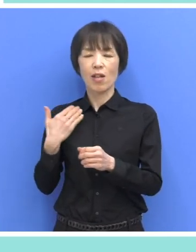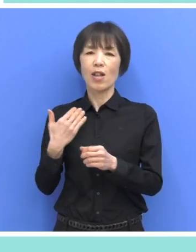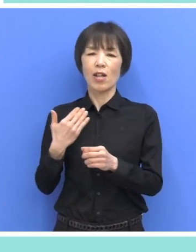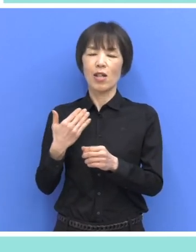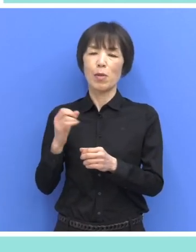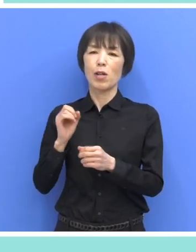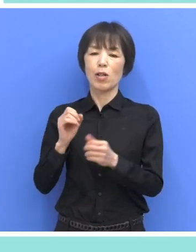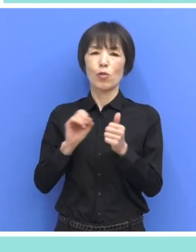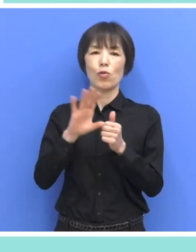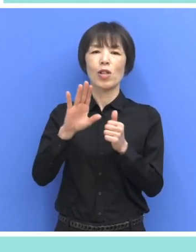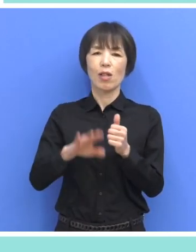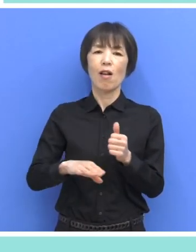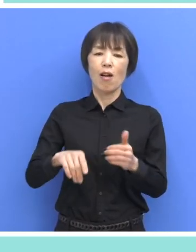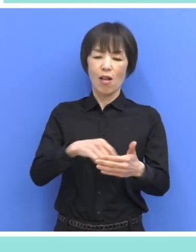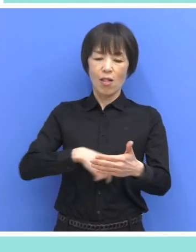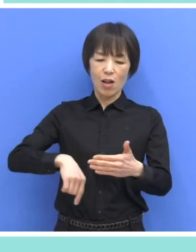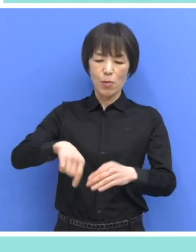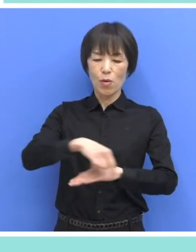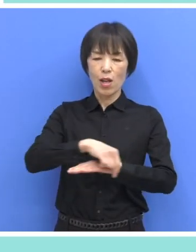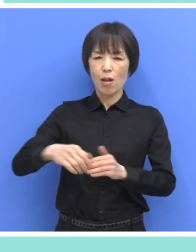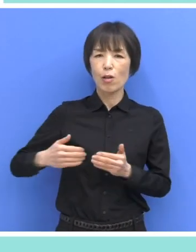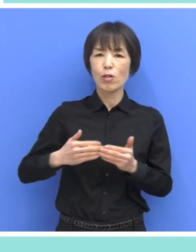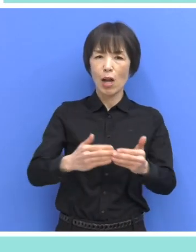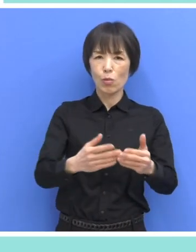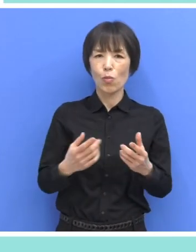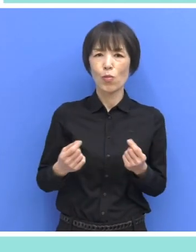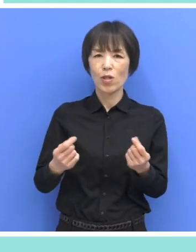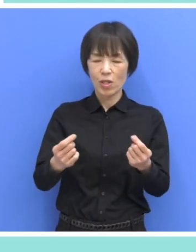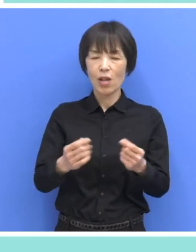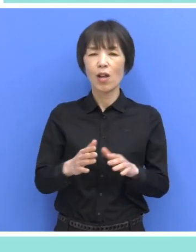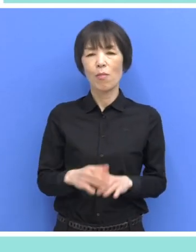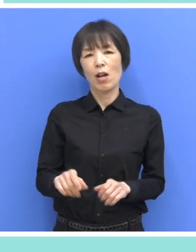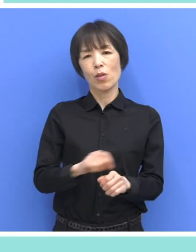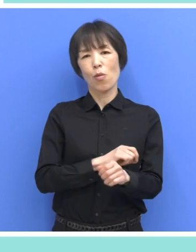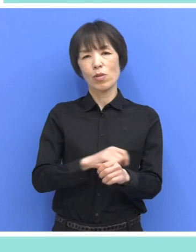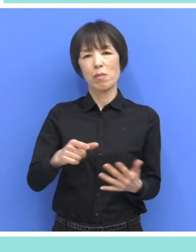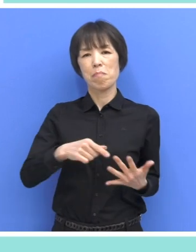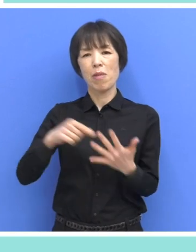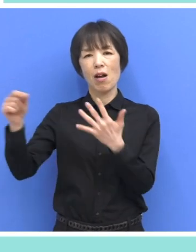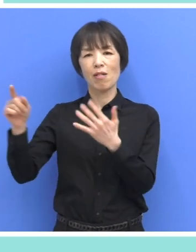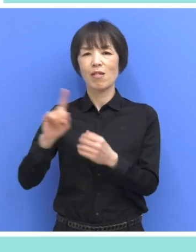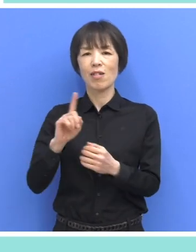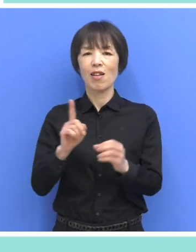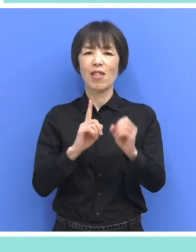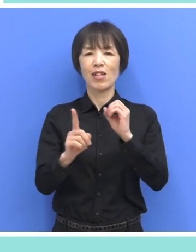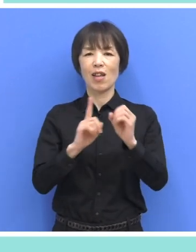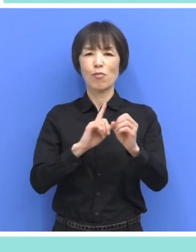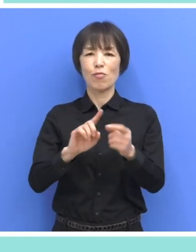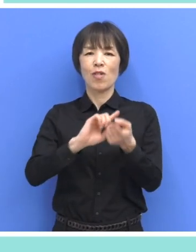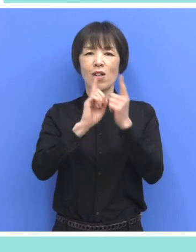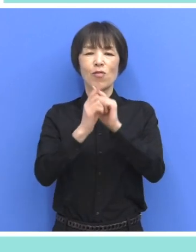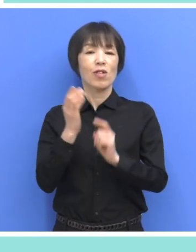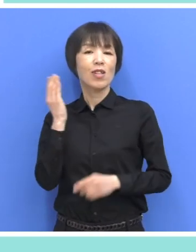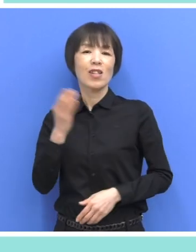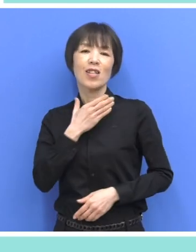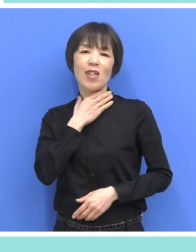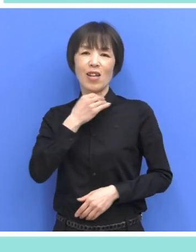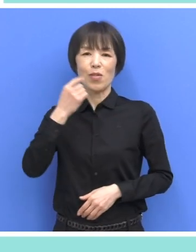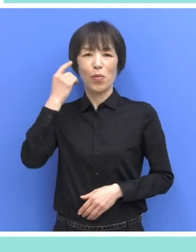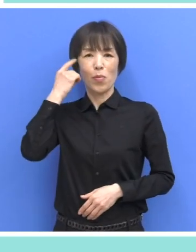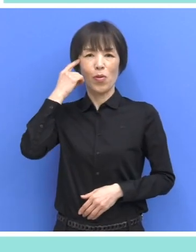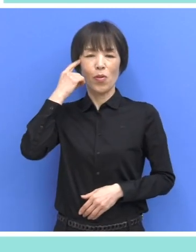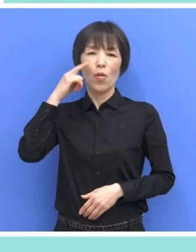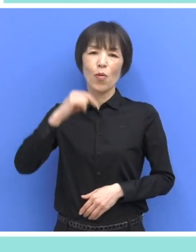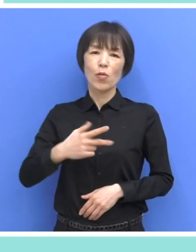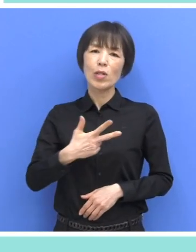ビでおっしゃっていた様々な計画がスタートするわけですが、今回は特にデジタル化について伺おうと思います。 はい、 大村市のデジ